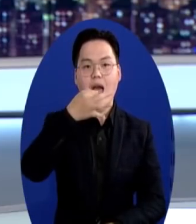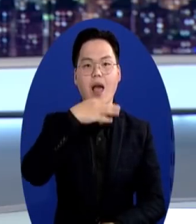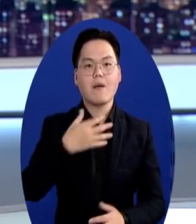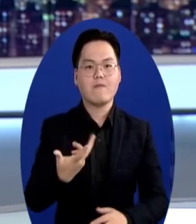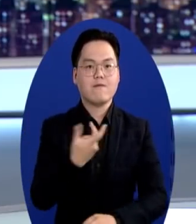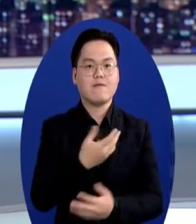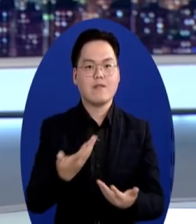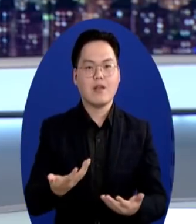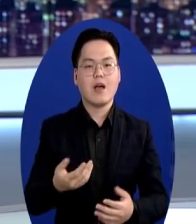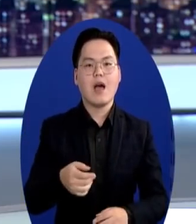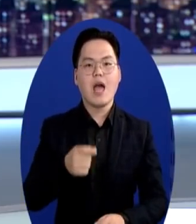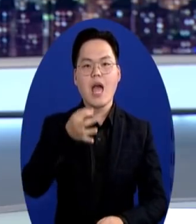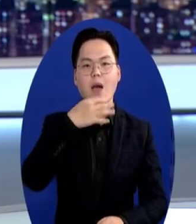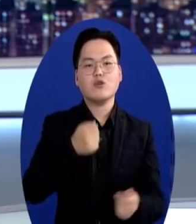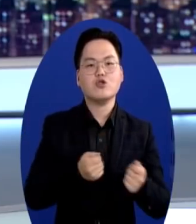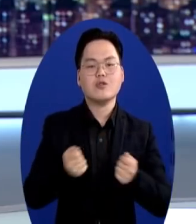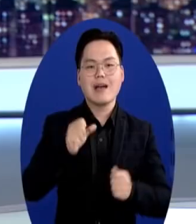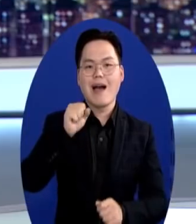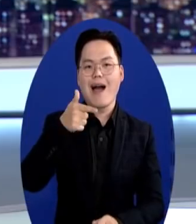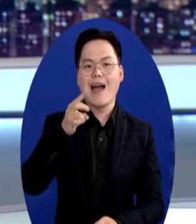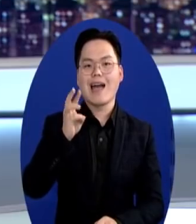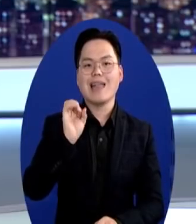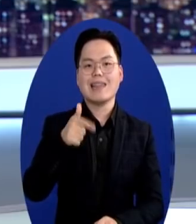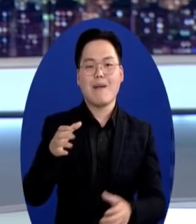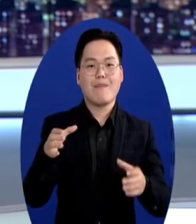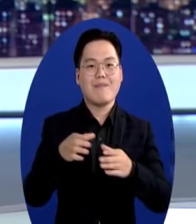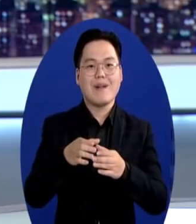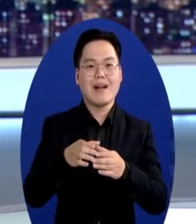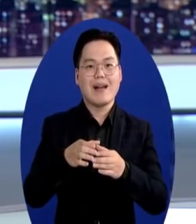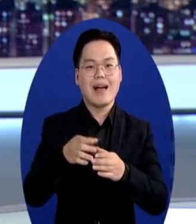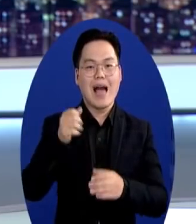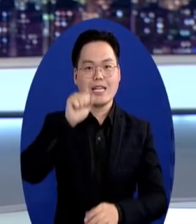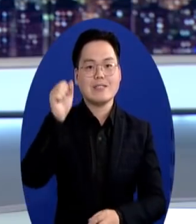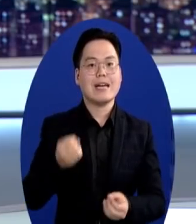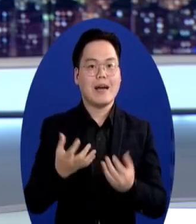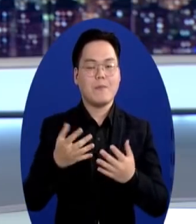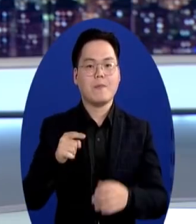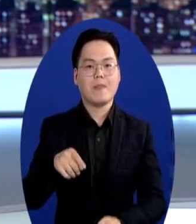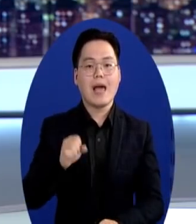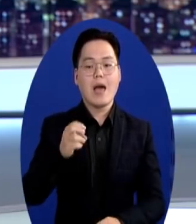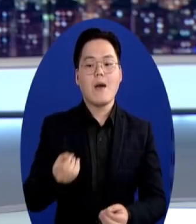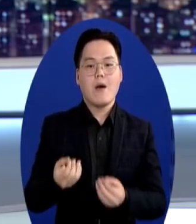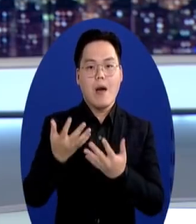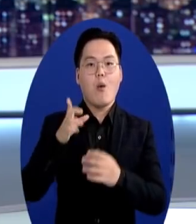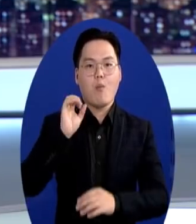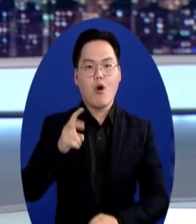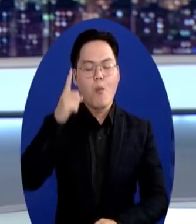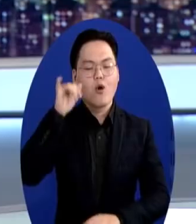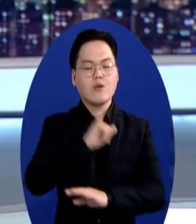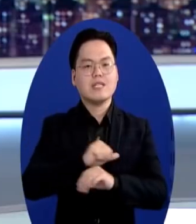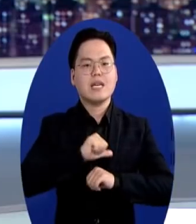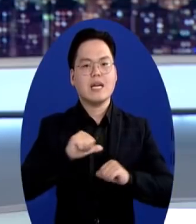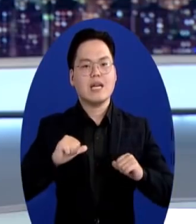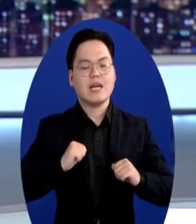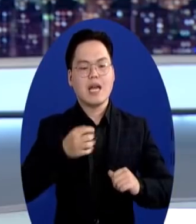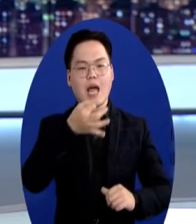заасны дагуу эмийн зохицуулалтын агентлагтай болох асуудлыг хөндөж байгаа юм. Тус агентлаг бий болсноор монголчуудын хэрэглэж байгаа бүхий л эмнэлгийн